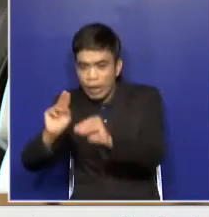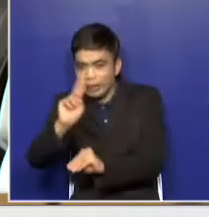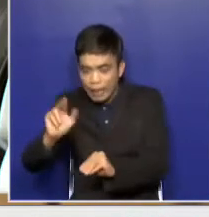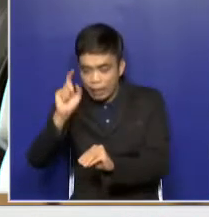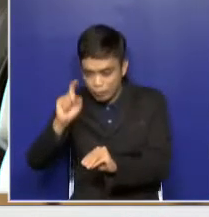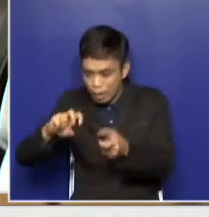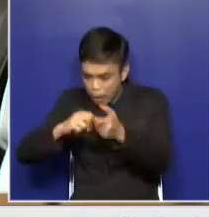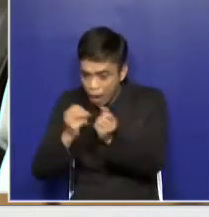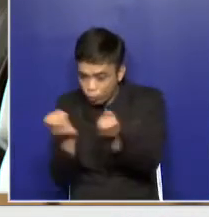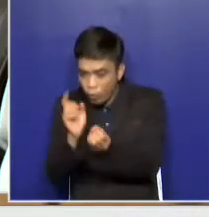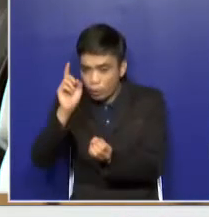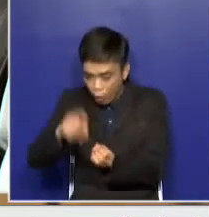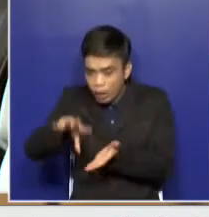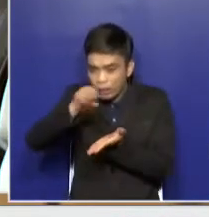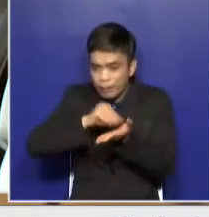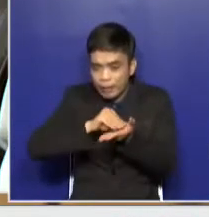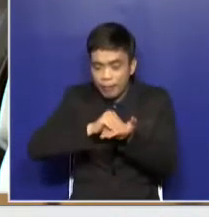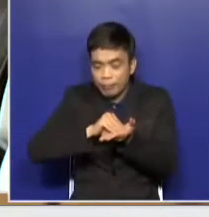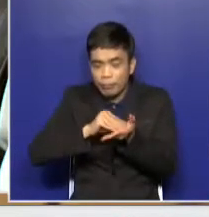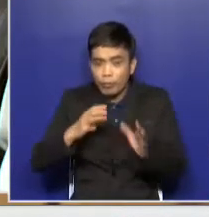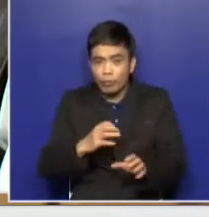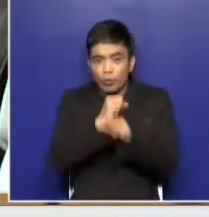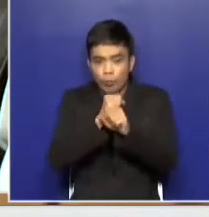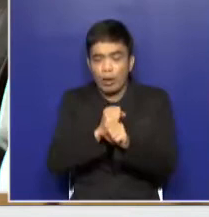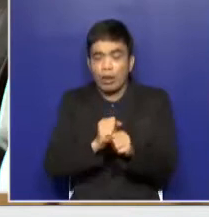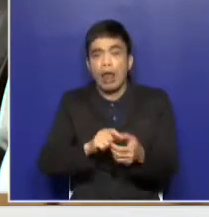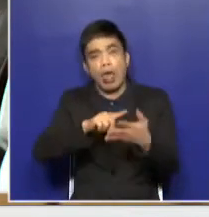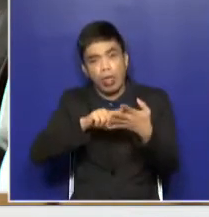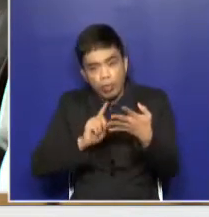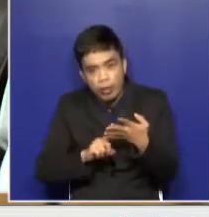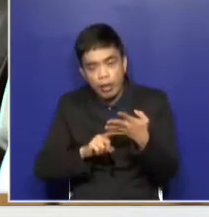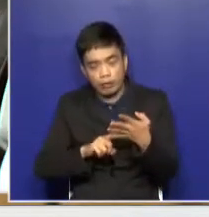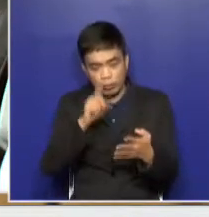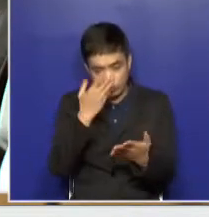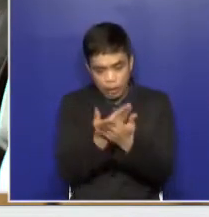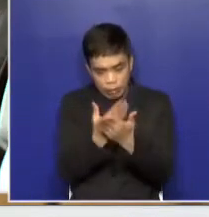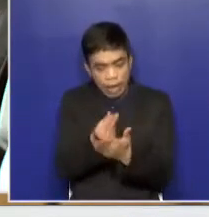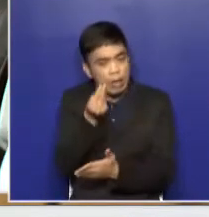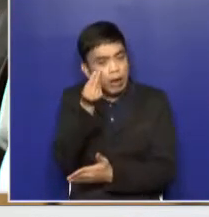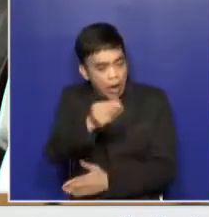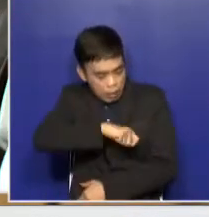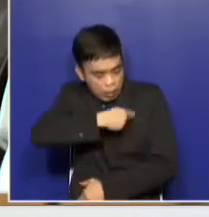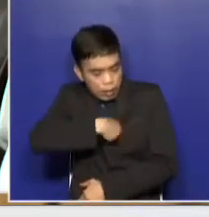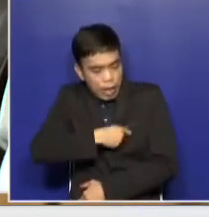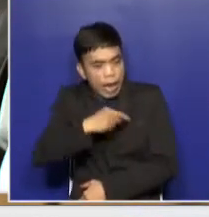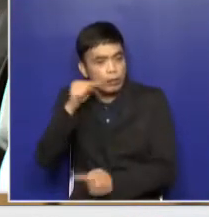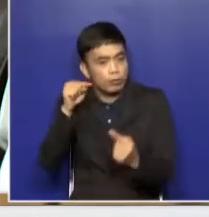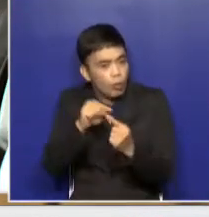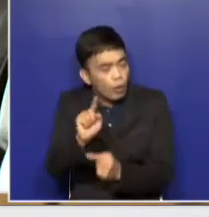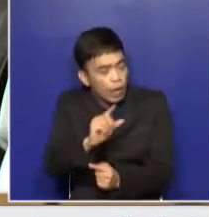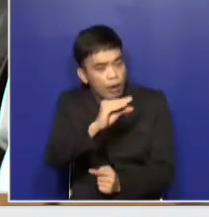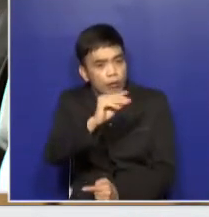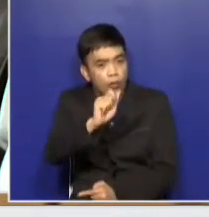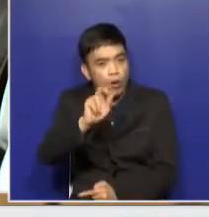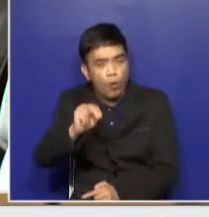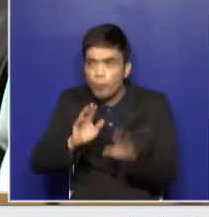ไม่พอครับต้องมาชำระค่าดำเนินการในการพิจารณาอนุญาตในการโอนเนี่ยนะครับคลื่นความถี่ละ